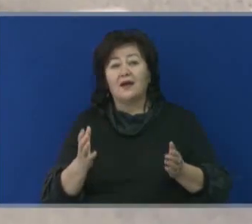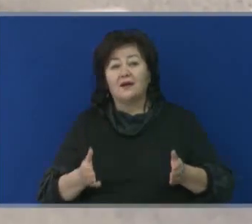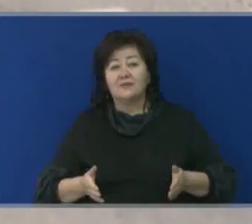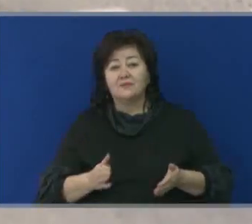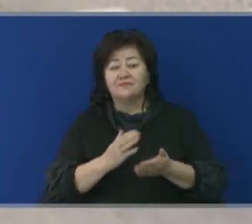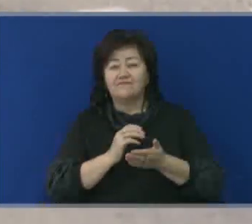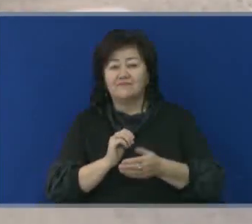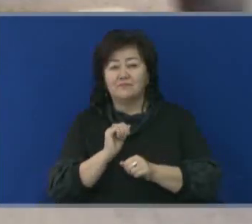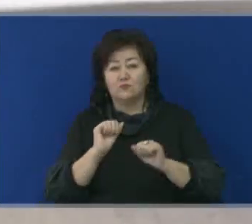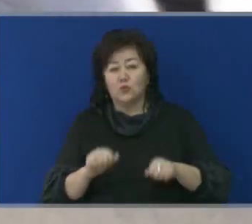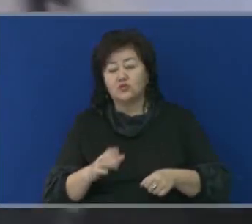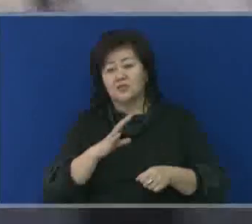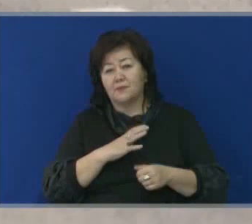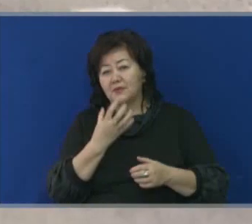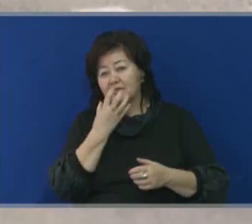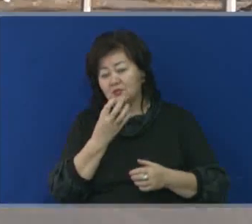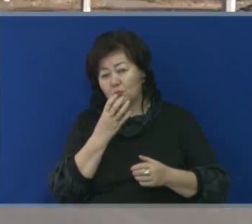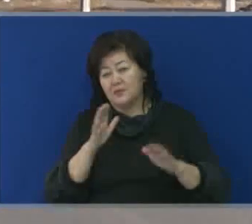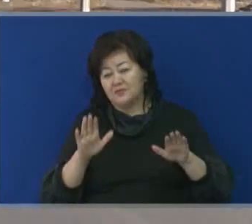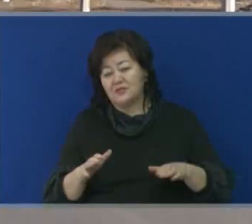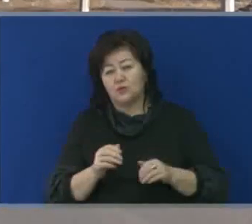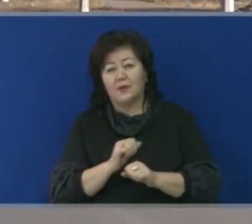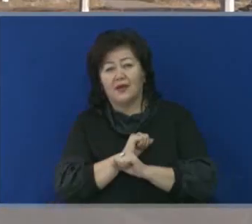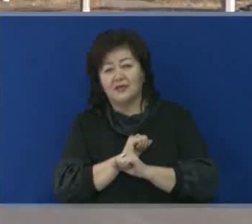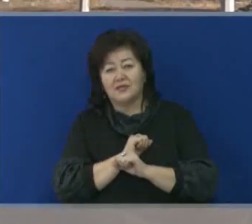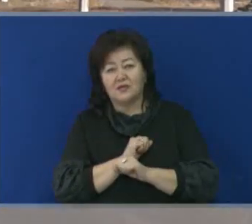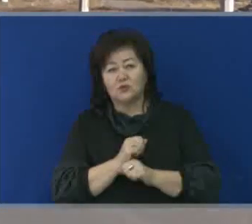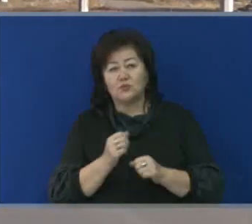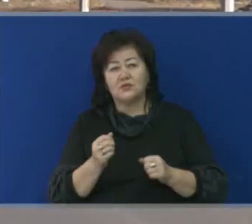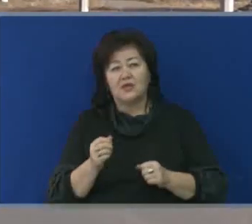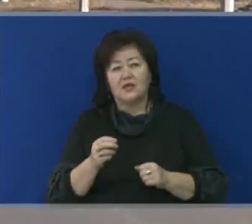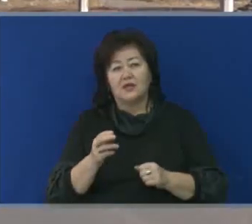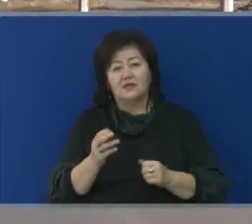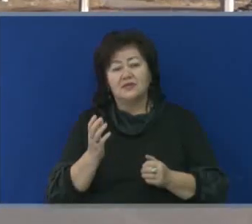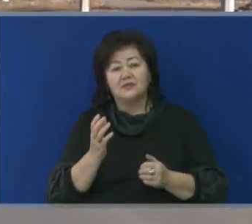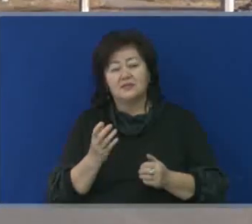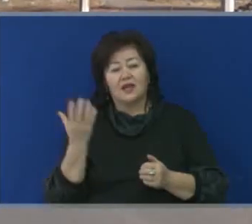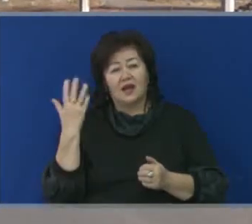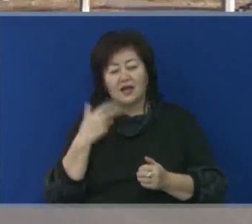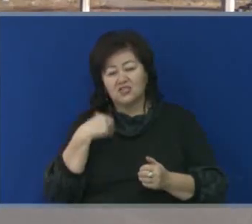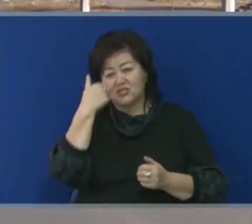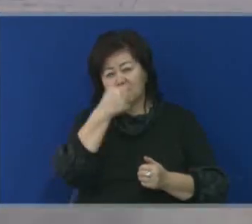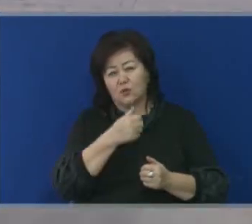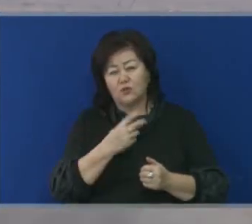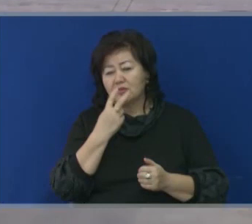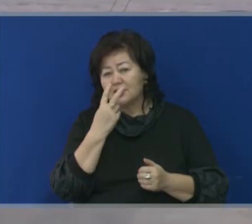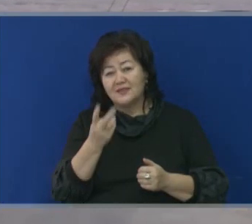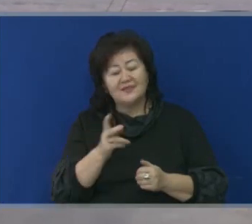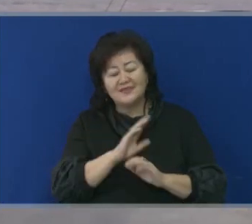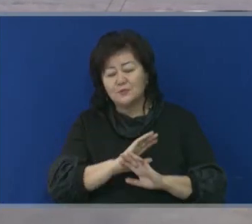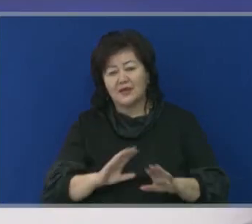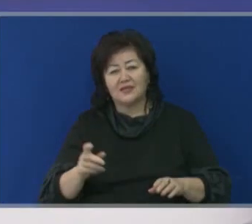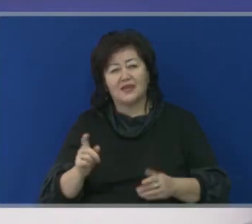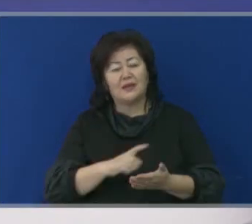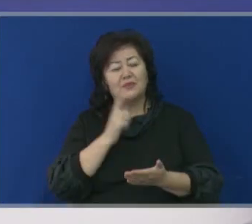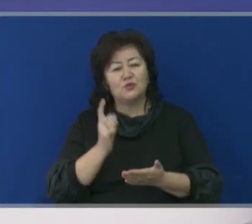обогрева оборудованы специальными койками, столовой и санузлами. К сожалению, из года в год, несмотря на штормовые предупреждения и